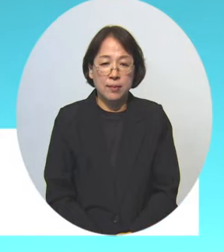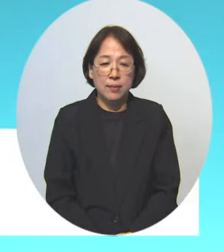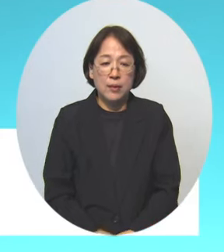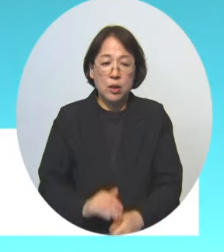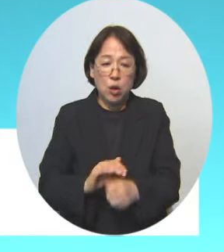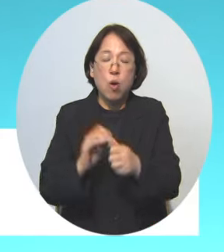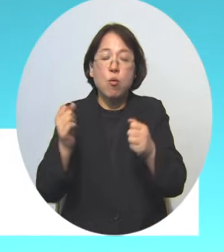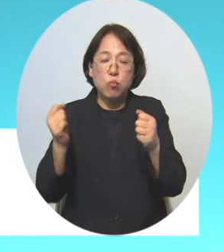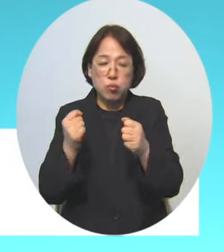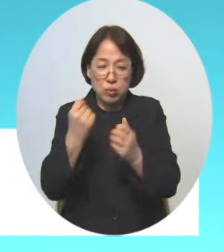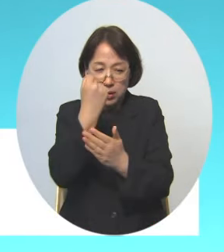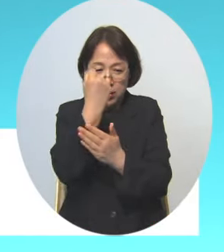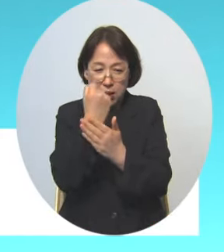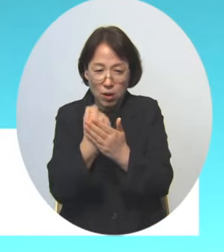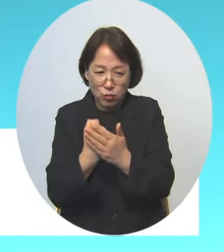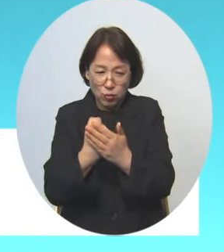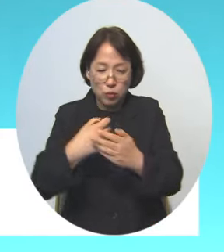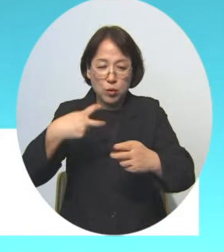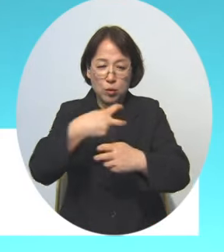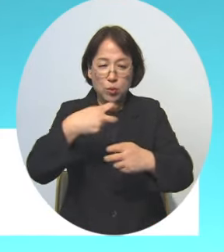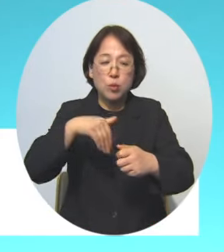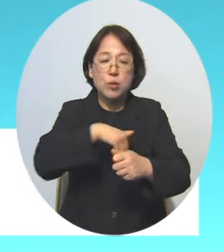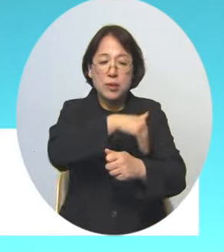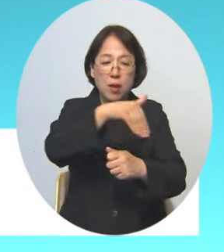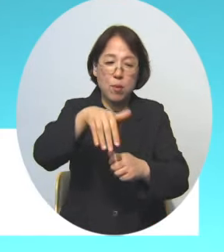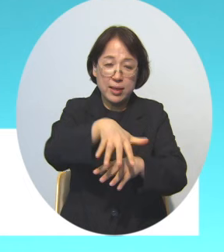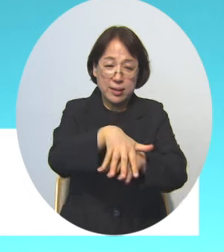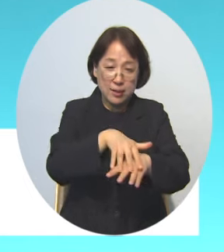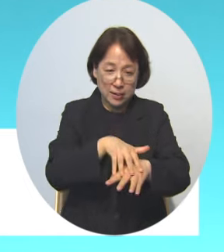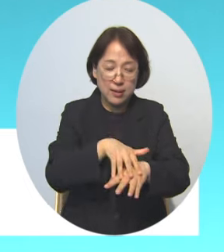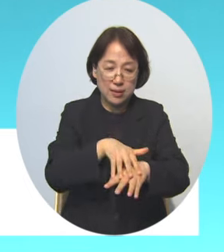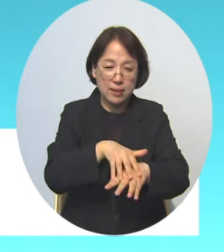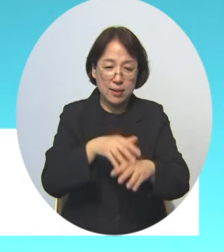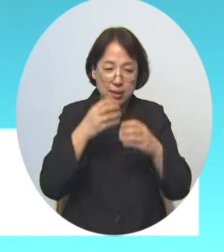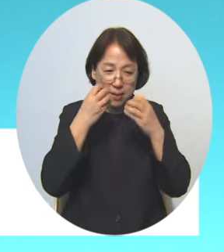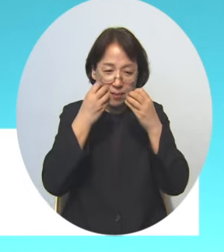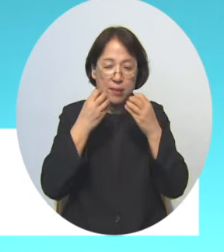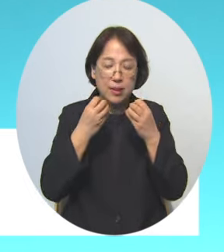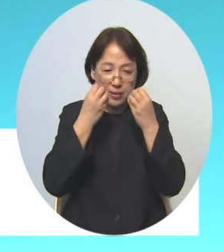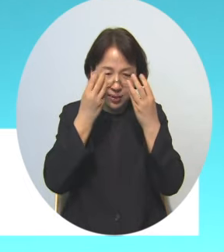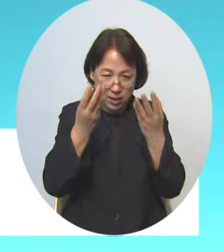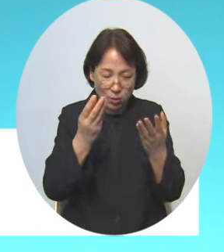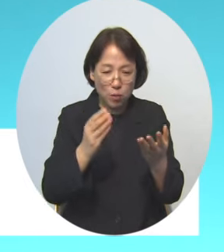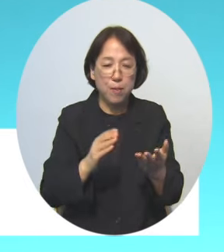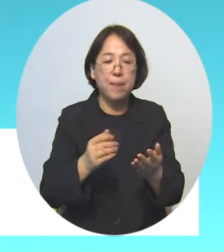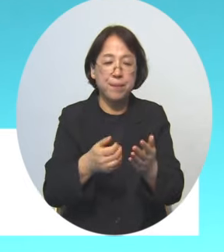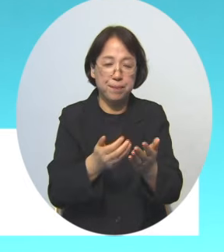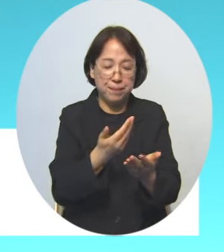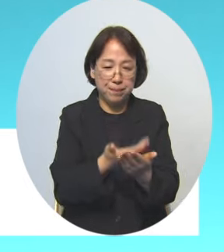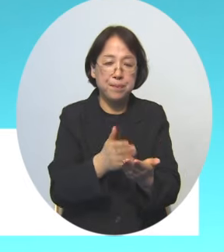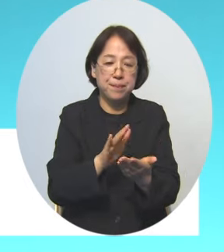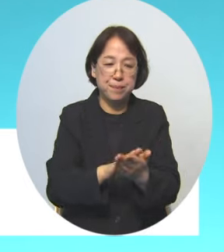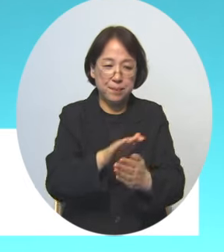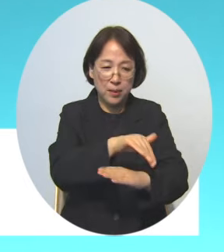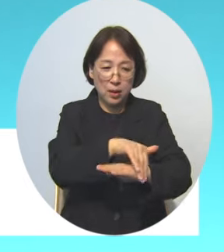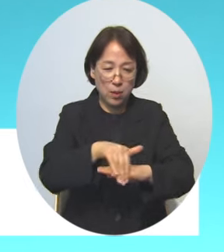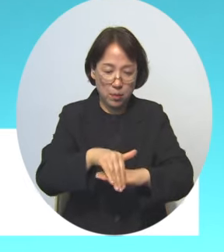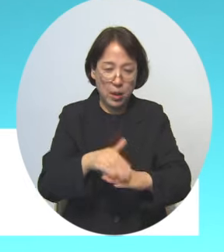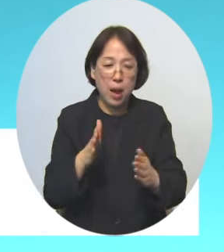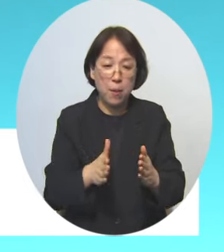경북의 낙후된 교통 인프라를 대폭 확충하겠습니다. 교통 인프라